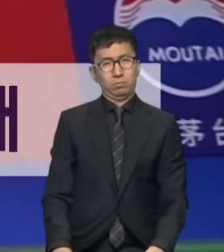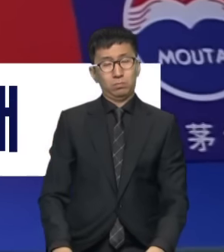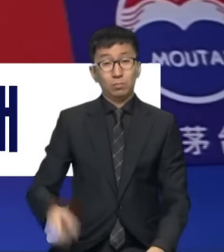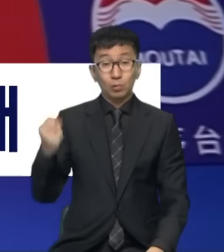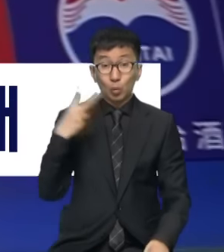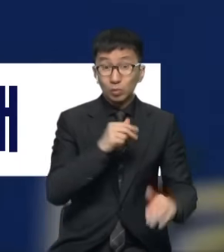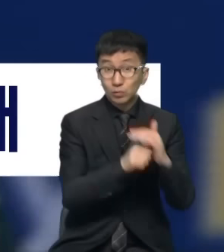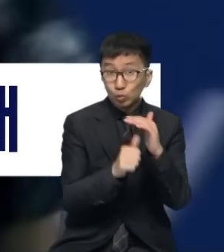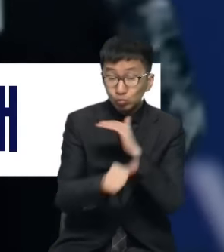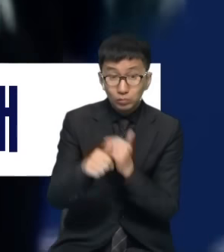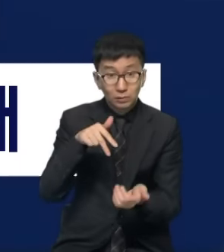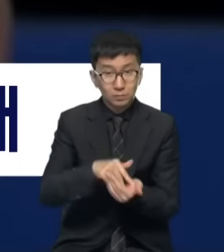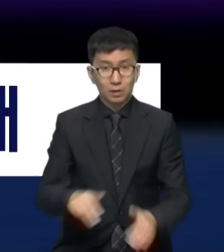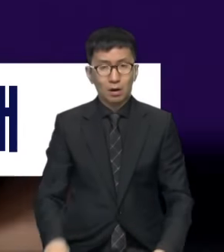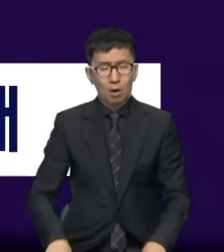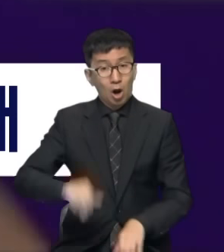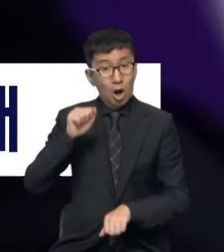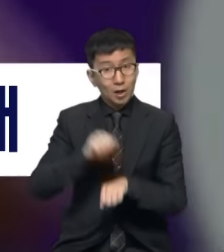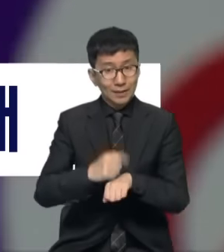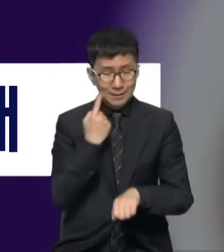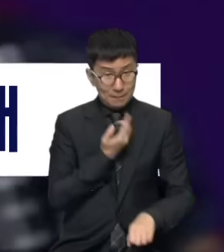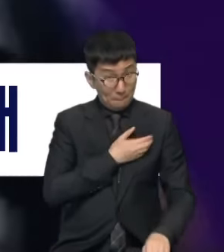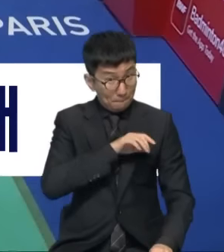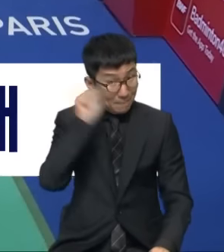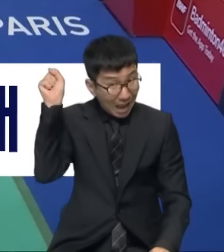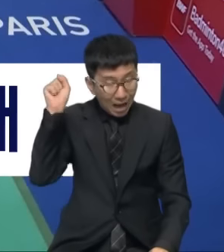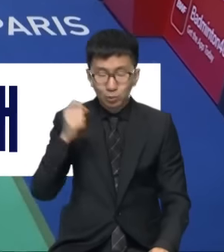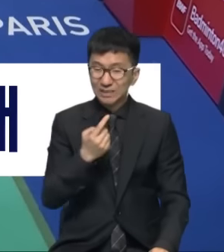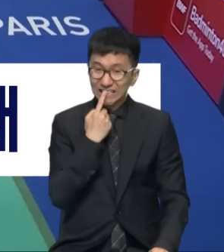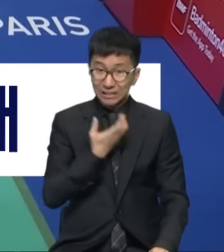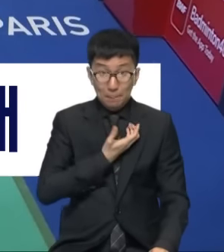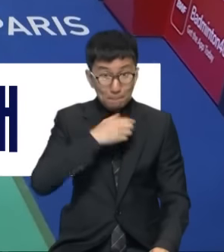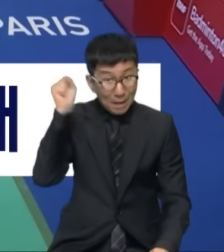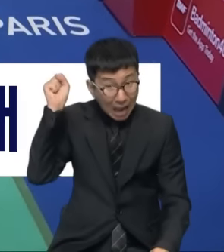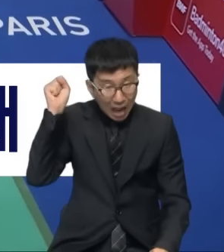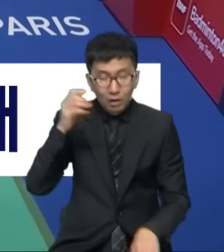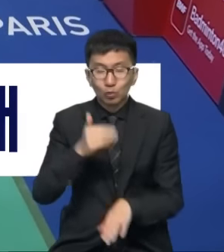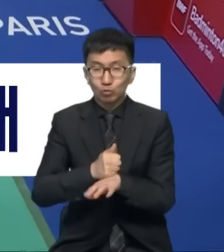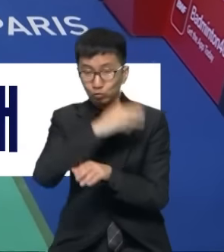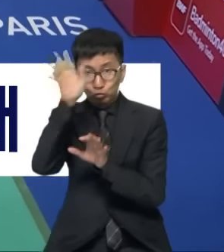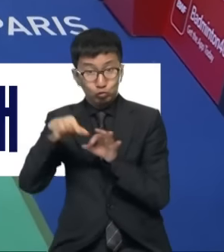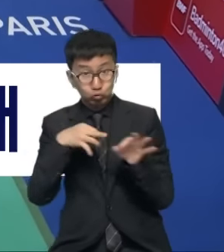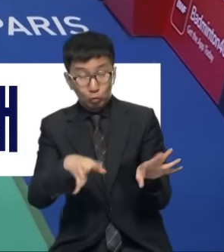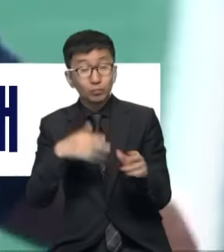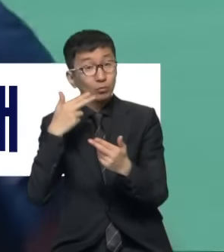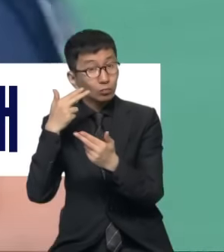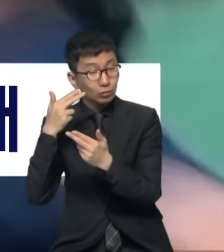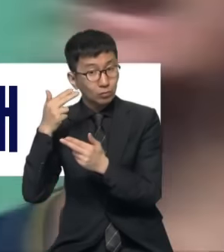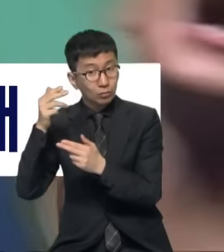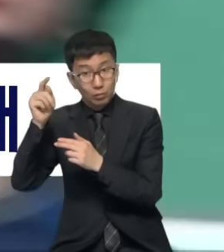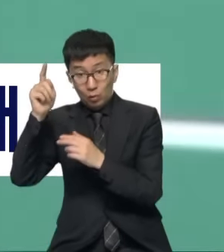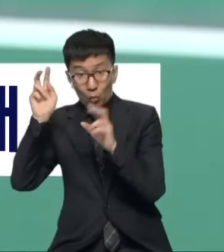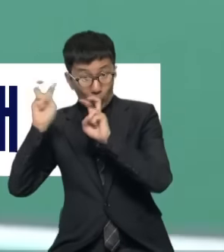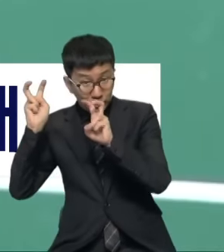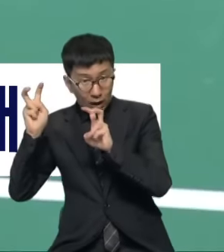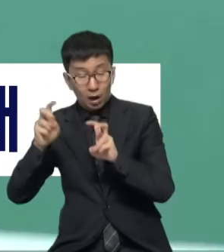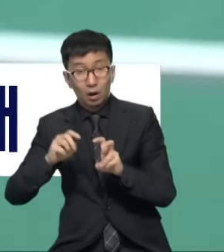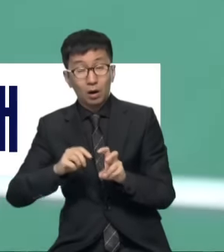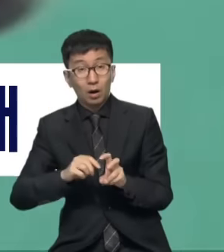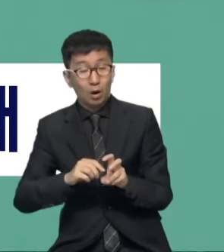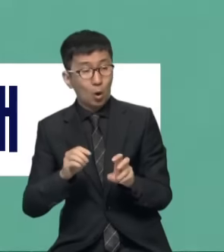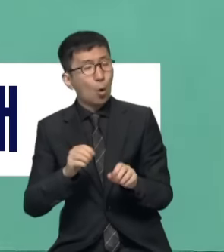선수들이 국제대회에서 우수한 성적을 거뒀을 경우 후원사가 주는 보너스가 선수들에게 제대로 지급되지 않은